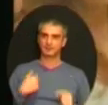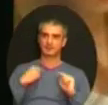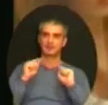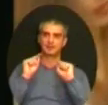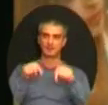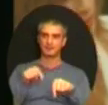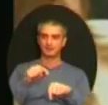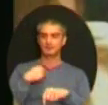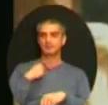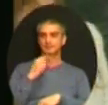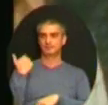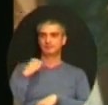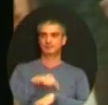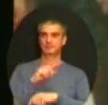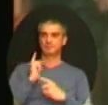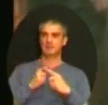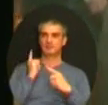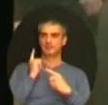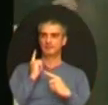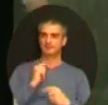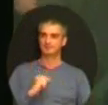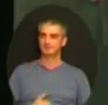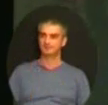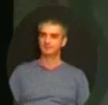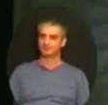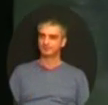שוב פעם נחמצתי. אתה לא בזמן